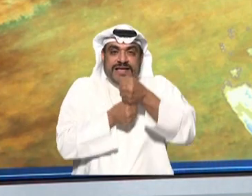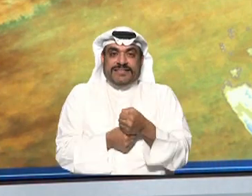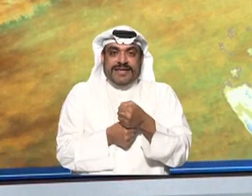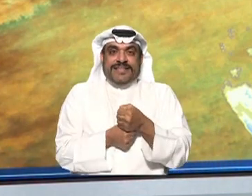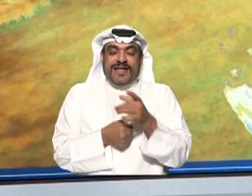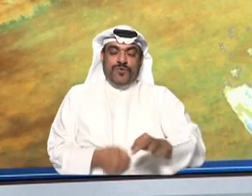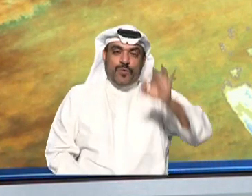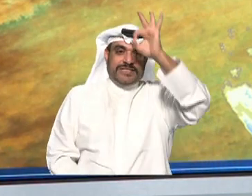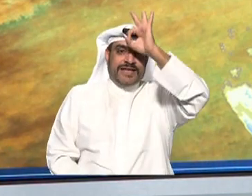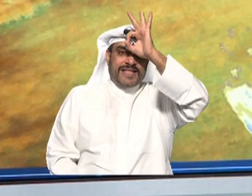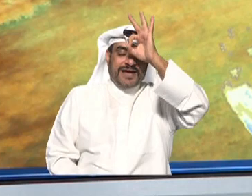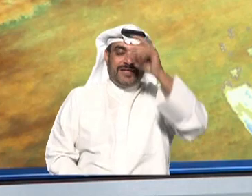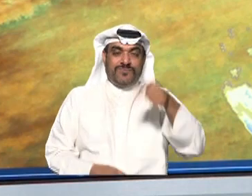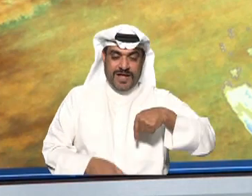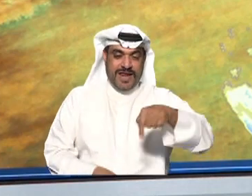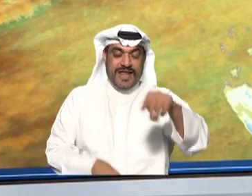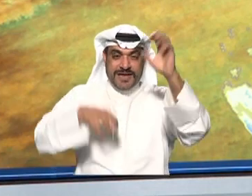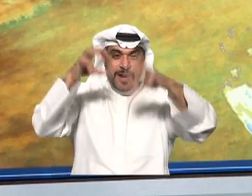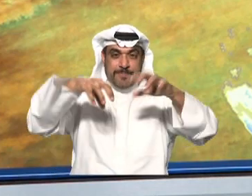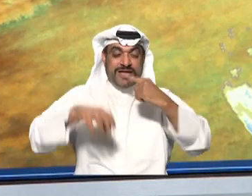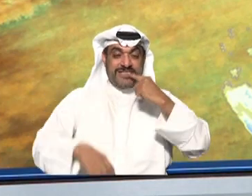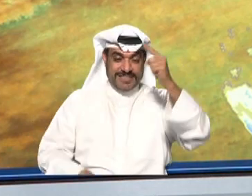لأمطار 2019؟